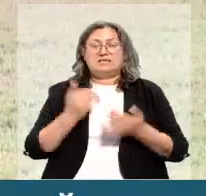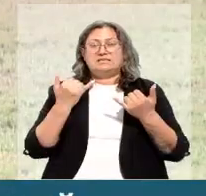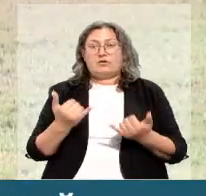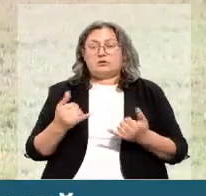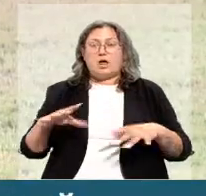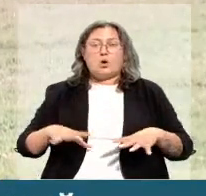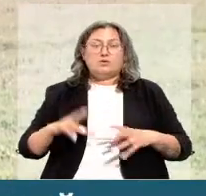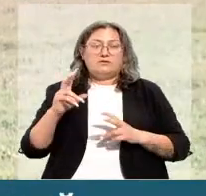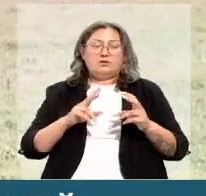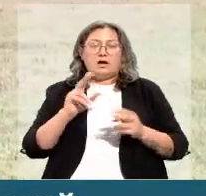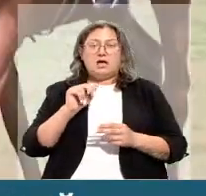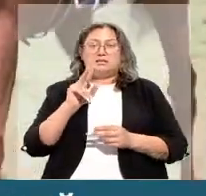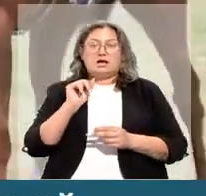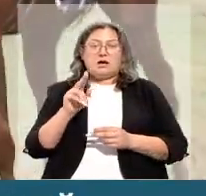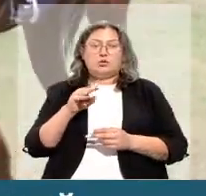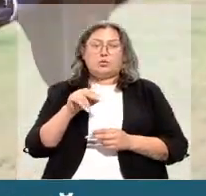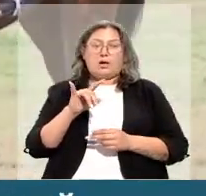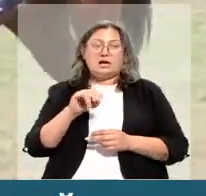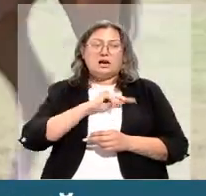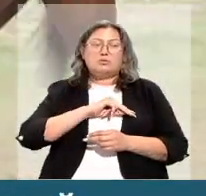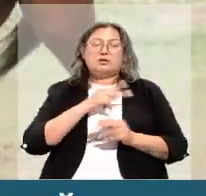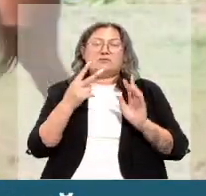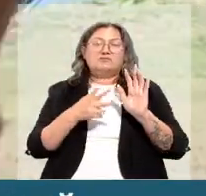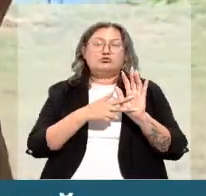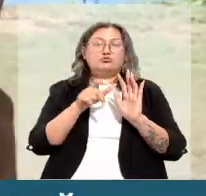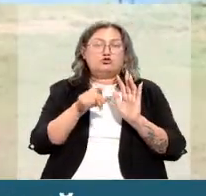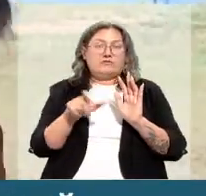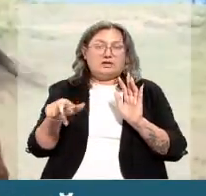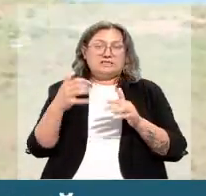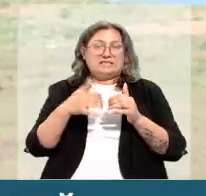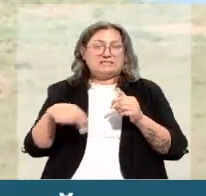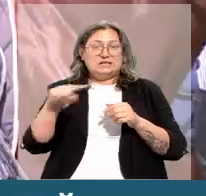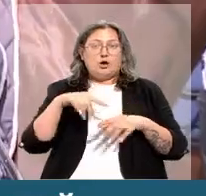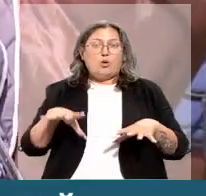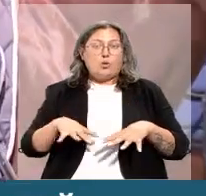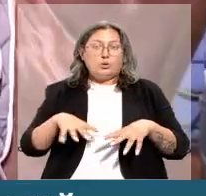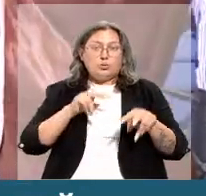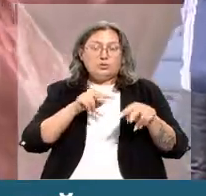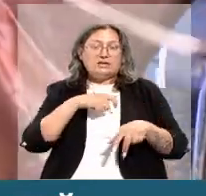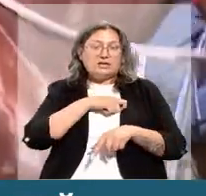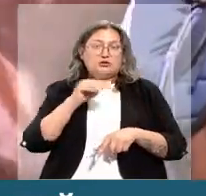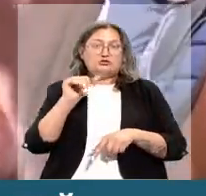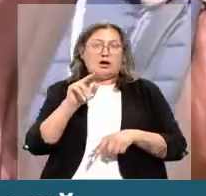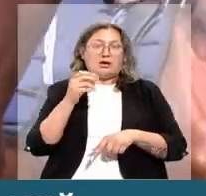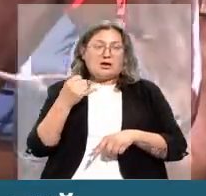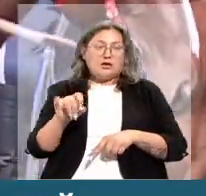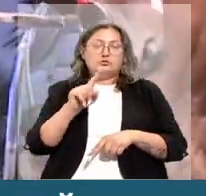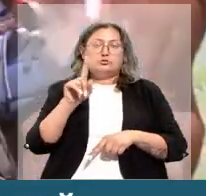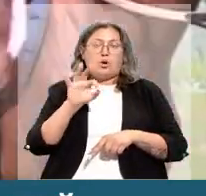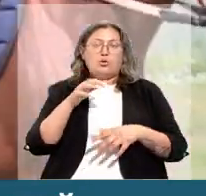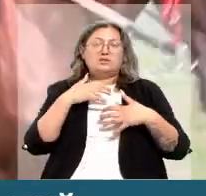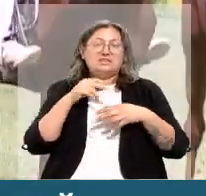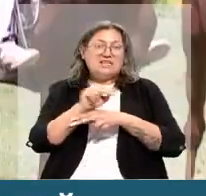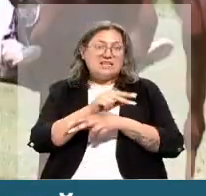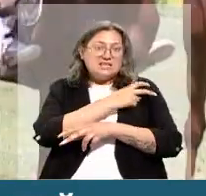Сегодня на конезаводе «Казак Тулпары» работают 28 человек, среди которых конюхи, тренеры, жокеи, зоотехники,